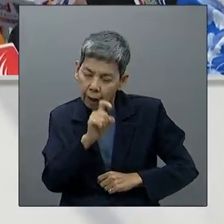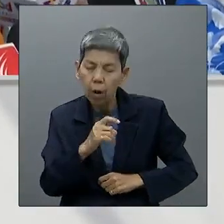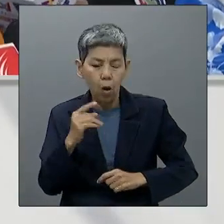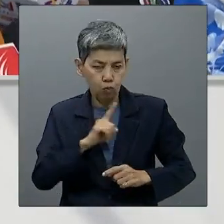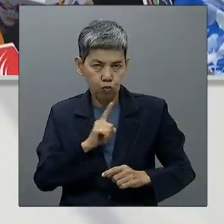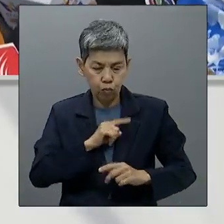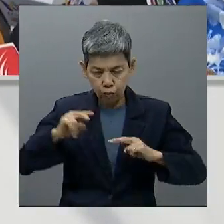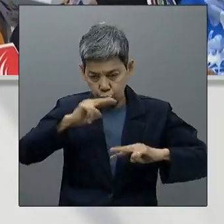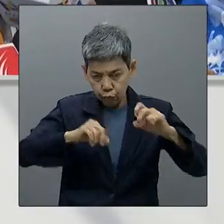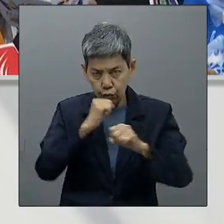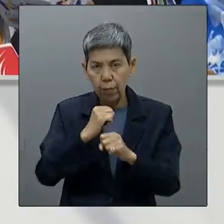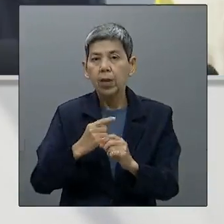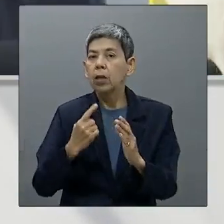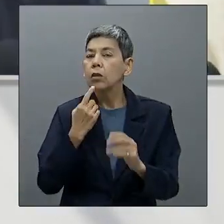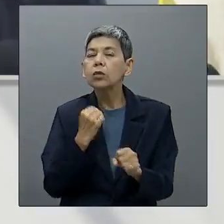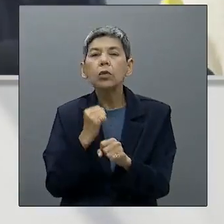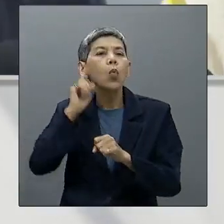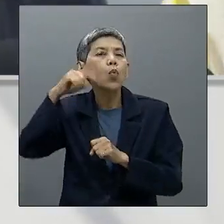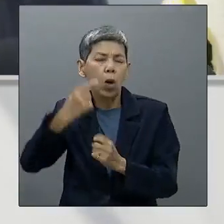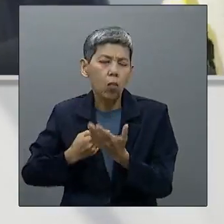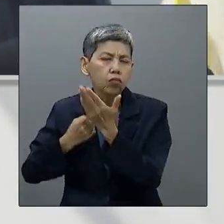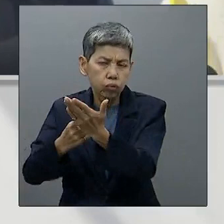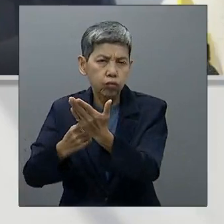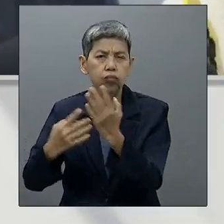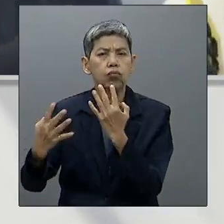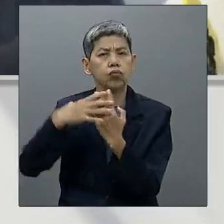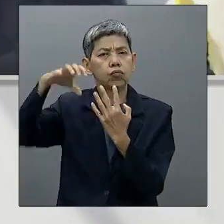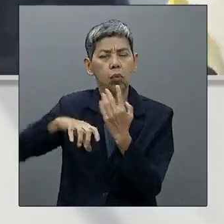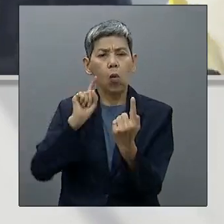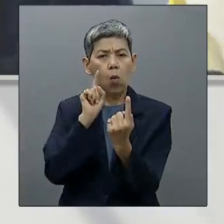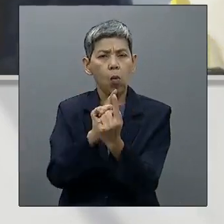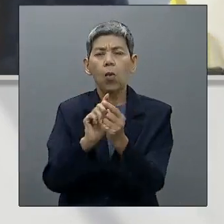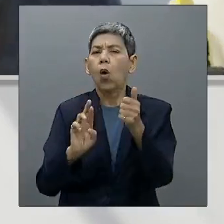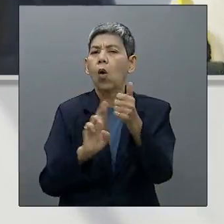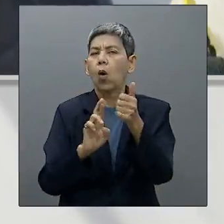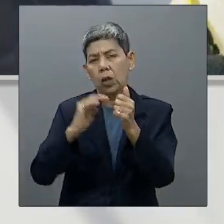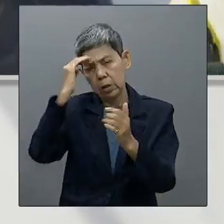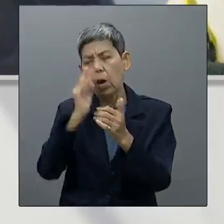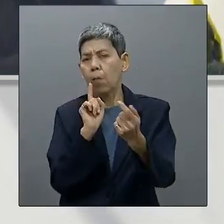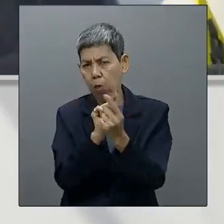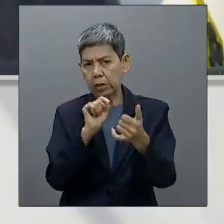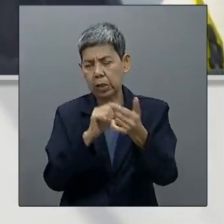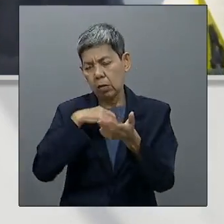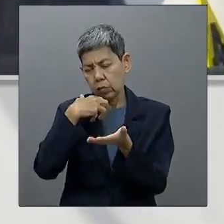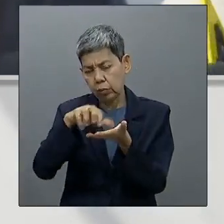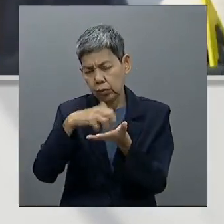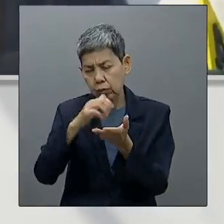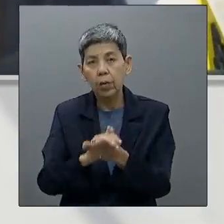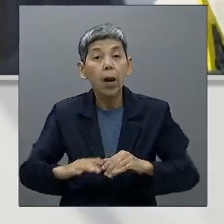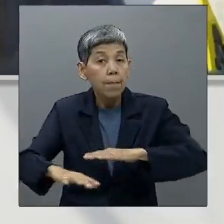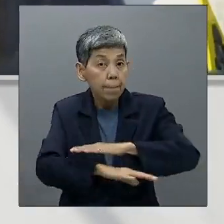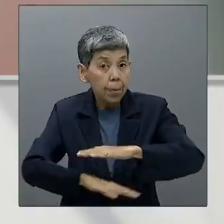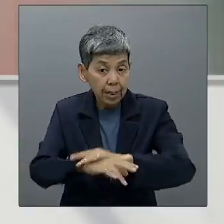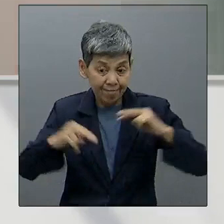และแอมได้ทำหนังสือร้องขอกับทางราชการเพื่อขอพบกับรองผบ.ตรท่านนี้เปิดเผยนะคะว่าพยานหลักฐาน